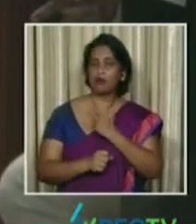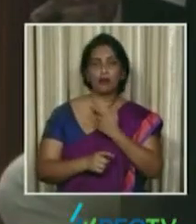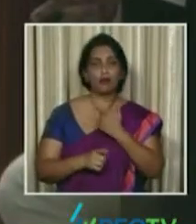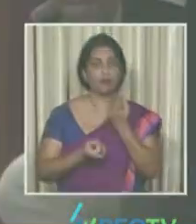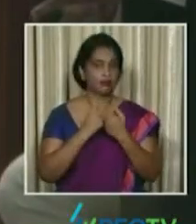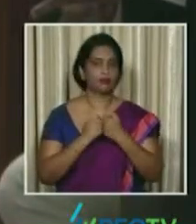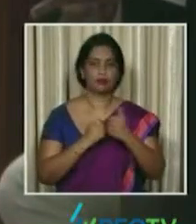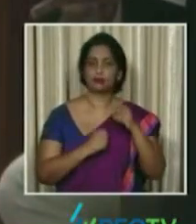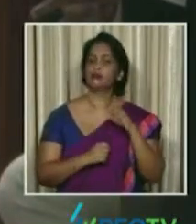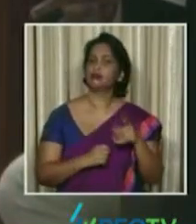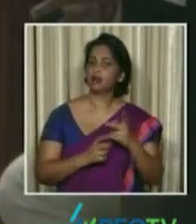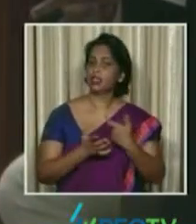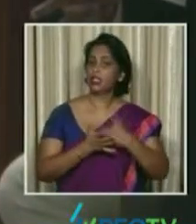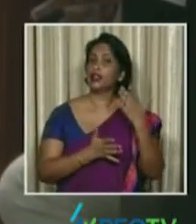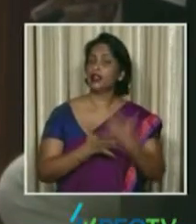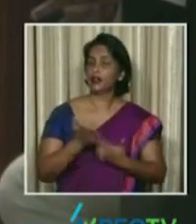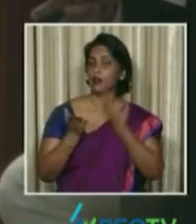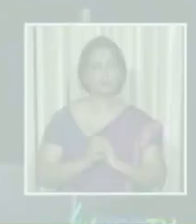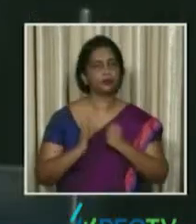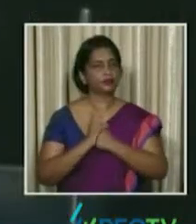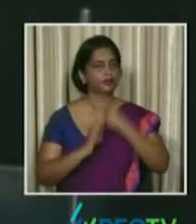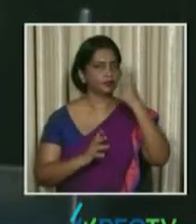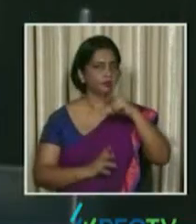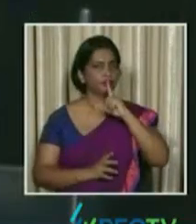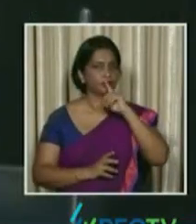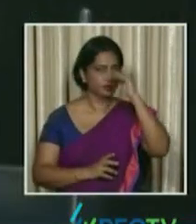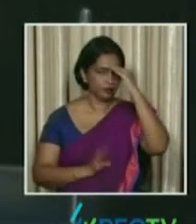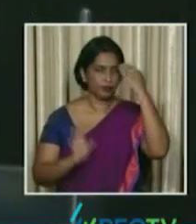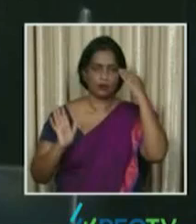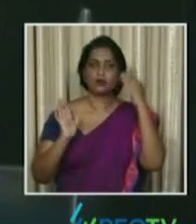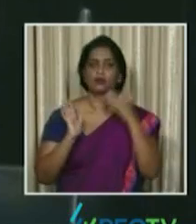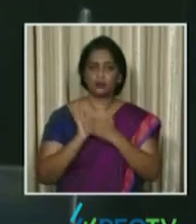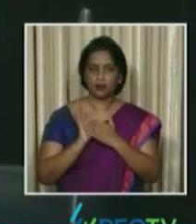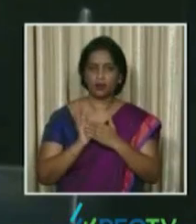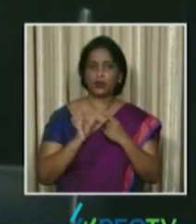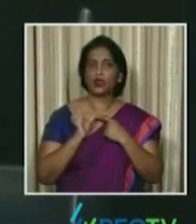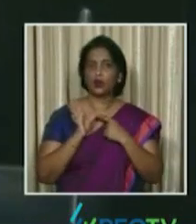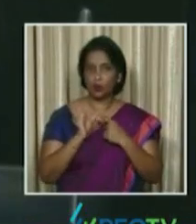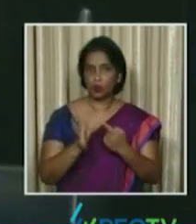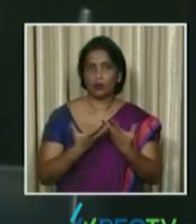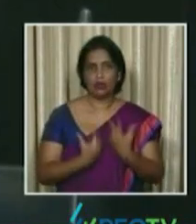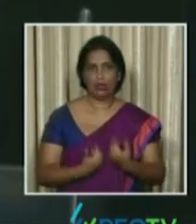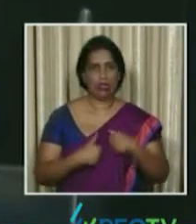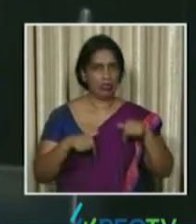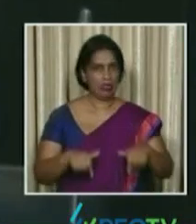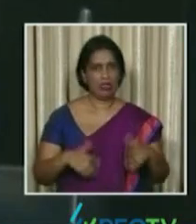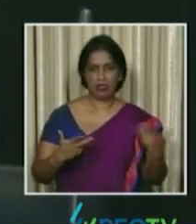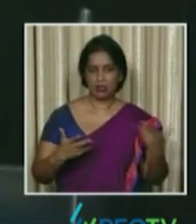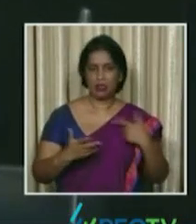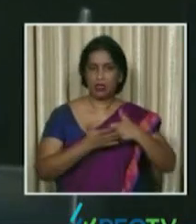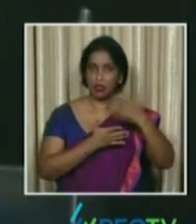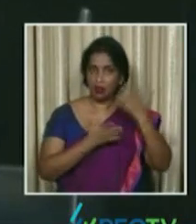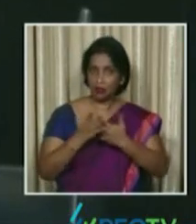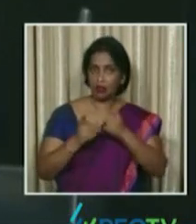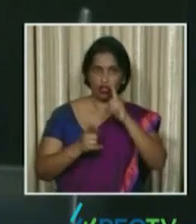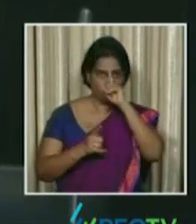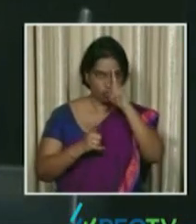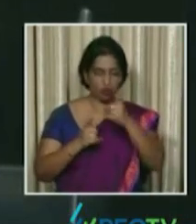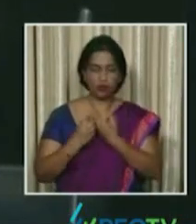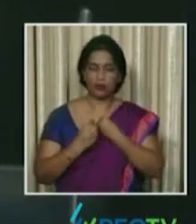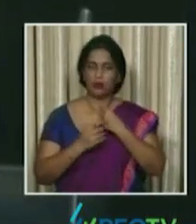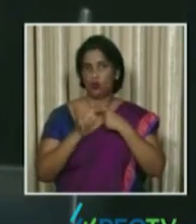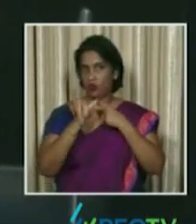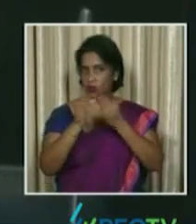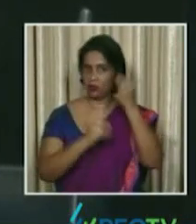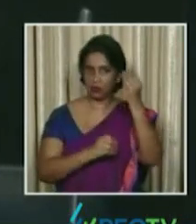පරීක්ෂණයක් පවත්වලා වාර්තාවක් ඉදිරිපත් වෙනවා කියලා. ඒකනේ මේ සම්බන්ධයෙන් පිළිතුරක් මාත් සතුව නැහැ දැනට. මම මේ වාර්තාව ලබාගෙන සත්‍යයේ මුතුමාට පිළිතුරක්